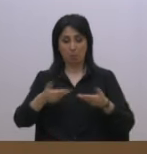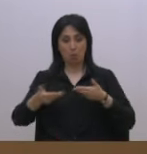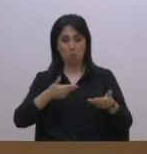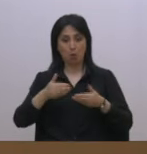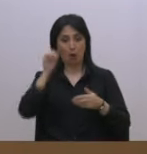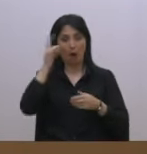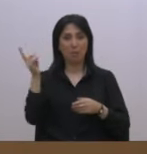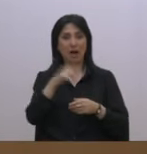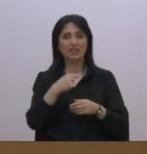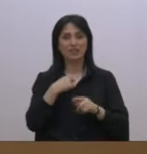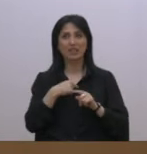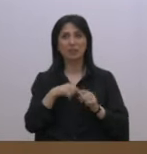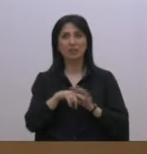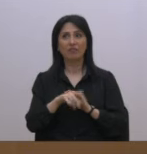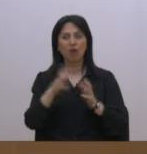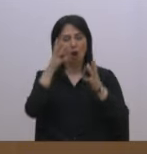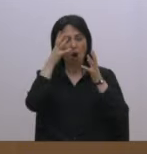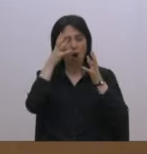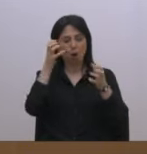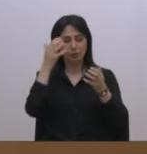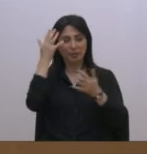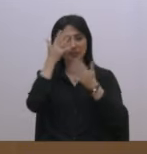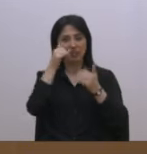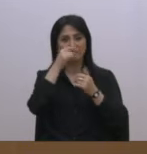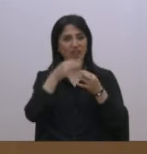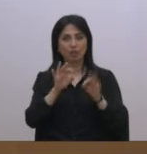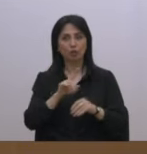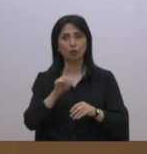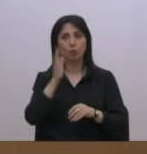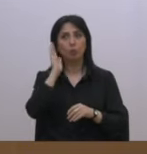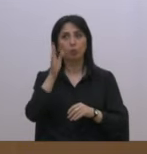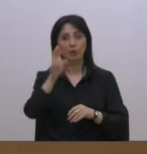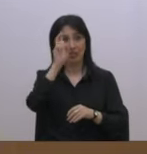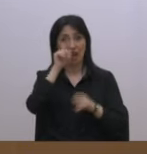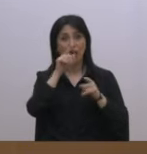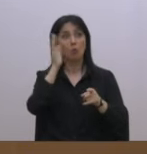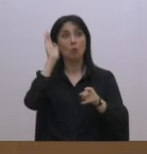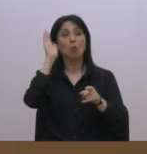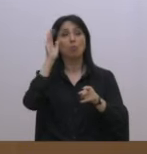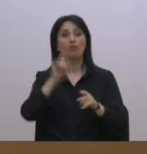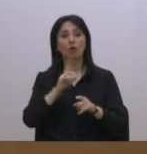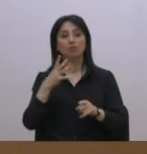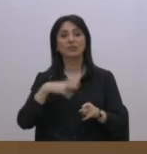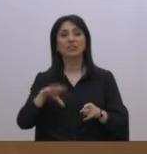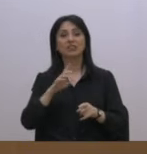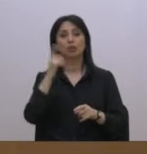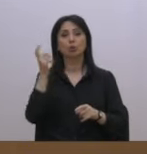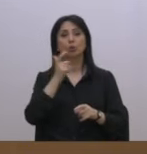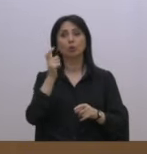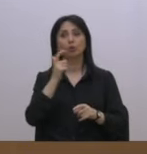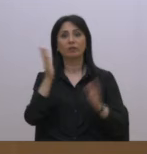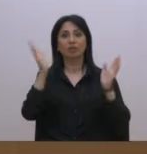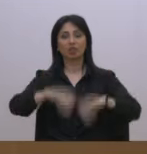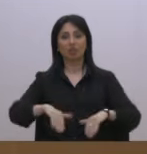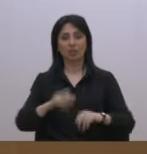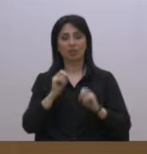თითოეული ჩვენგანი ფეხით მომავალი აფხაზეთიდან ყველაზე კოშმარულ წარმოდგენაშიც კი ვერ დაუშვებდით, რომ გვეყოლებოდა ხელისუფლება, რომელიც საქართველოს სუვერენიტეტს